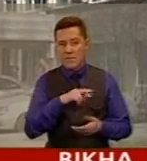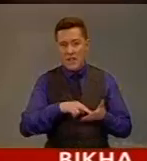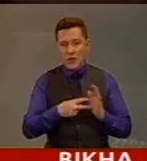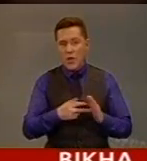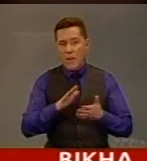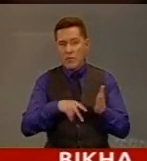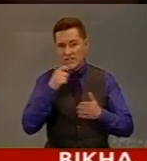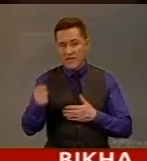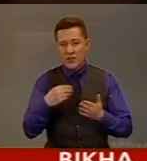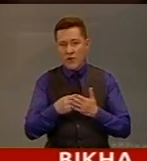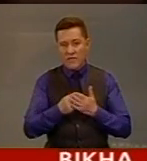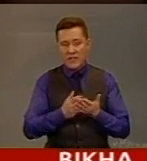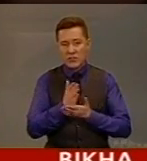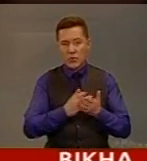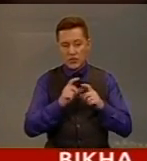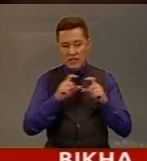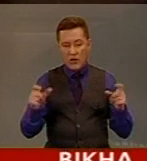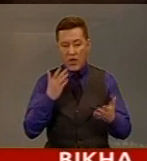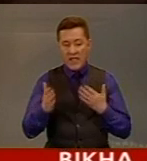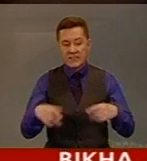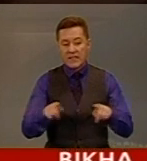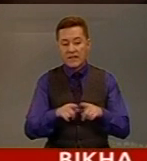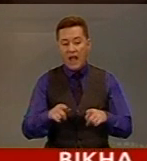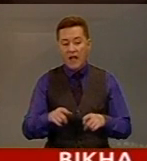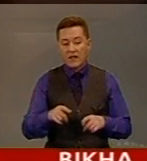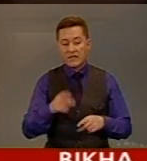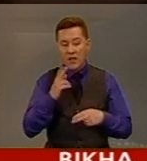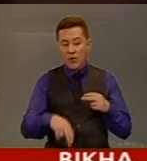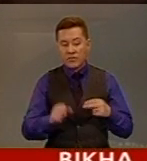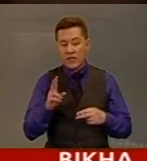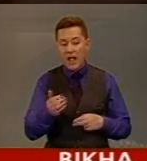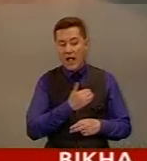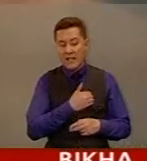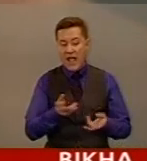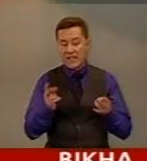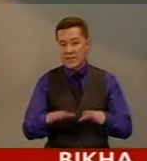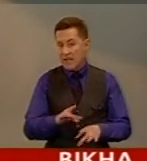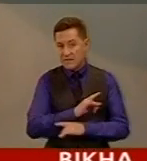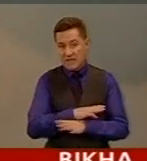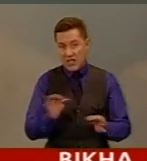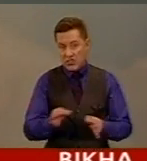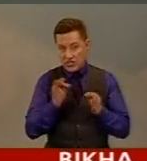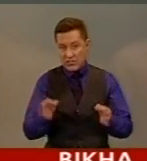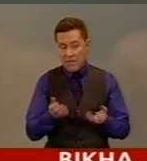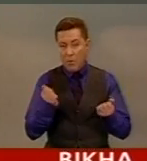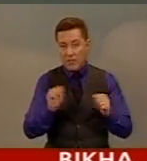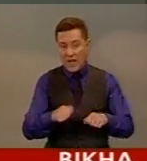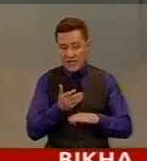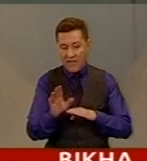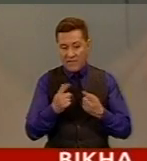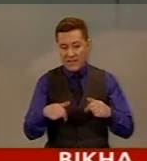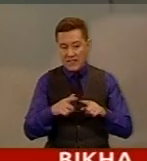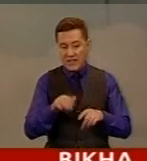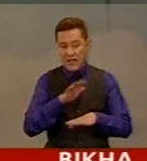фінустанови. Якщо так все закінчиться, як вони хочуть, то ми залишимося ні з чим. Тим часом обкрадене відділення банку